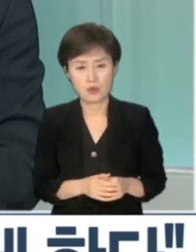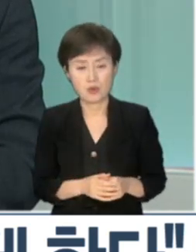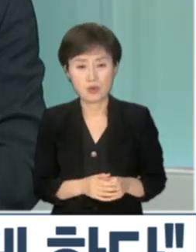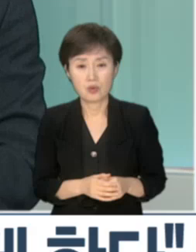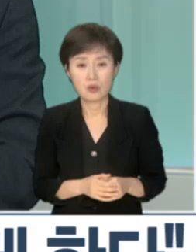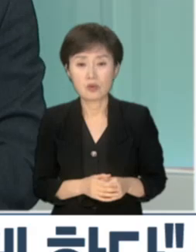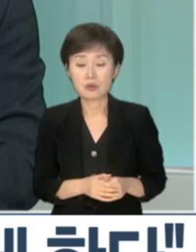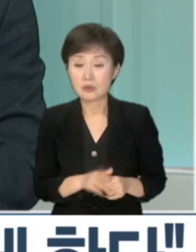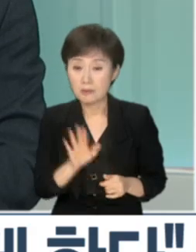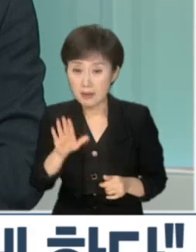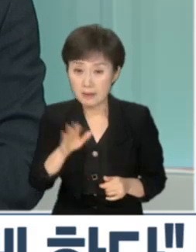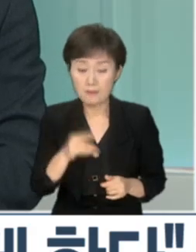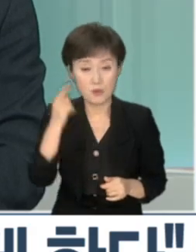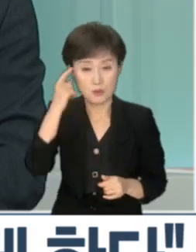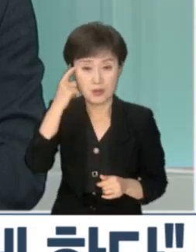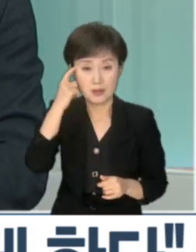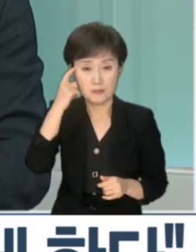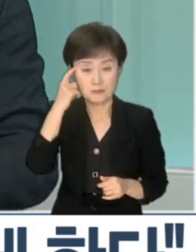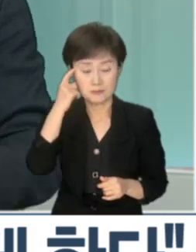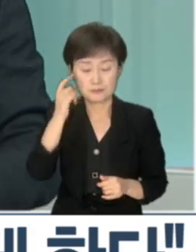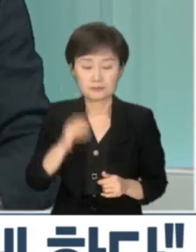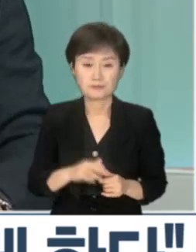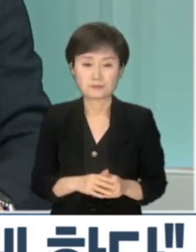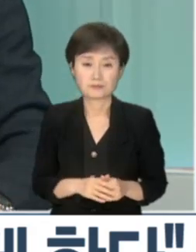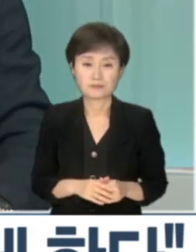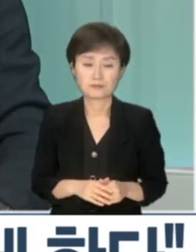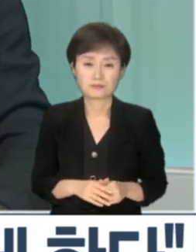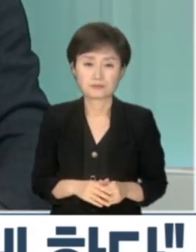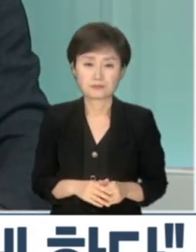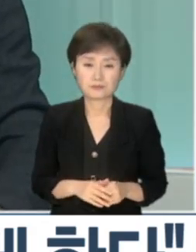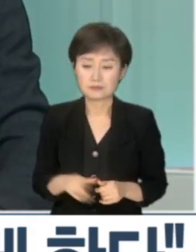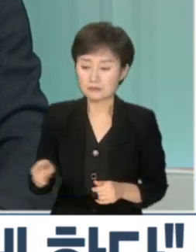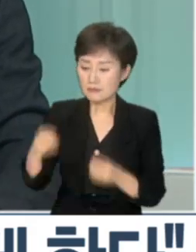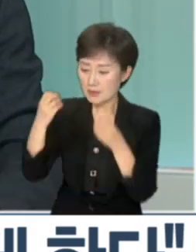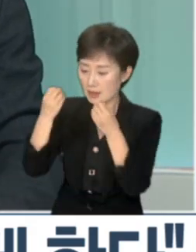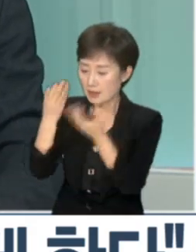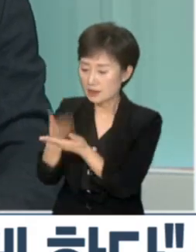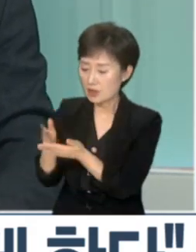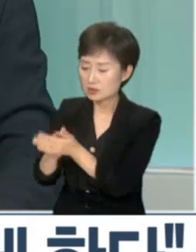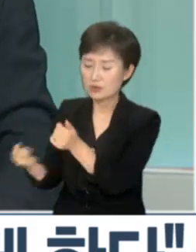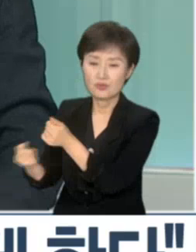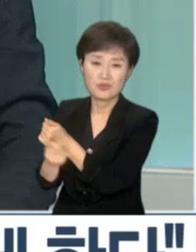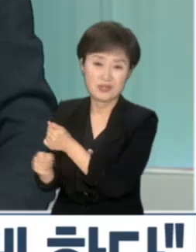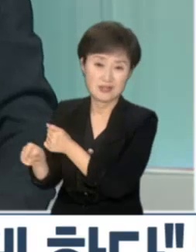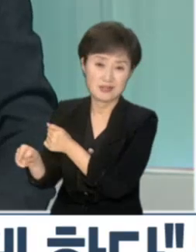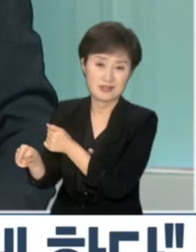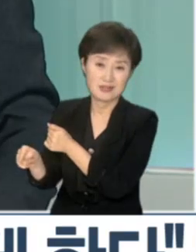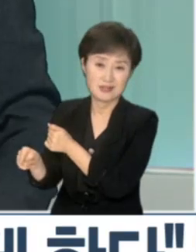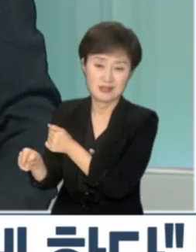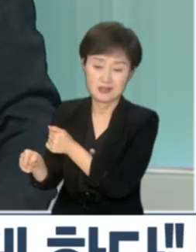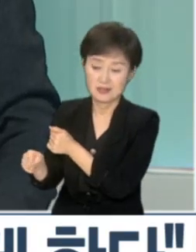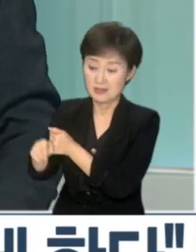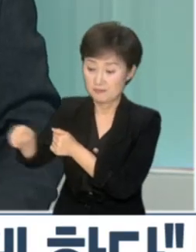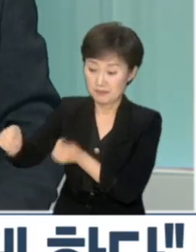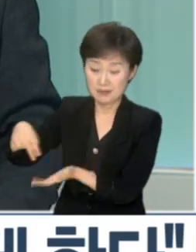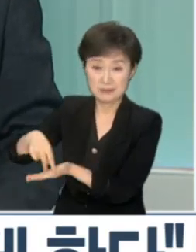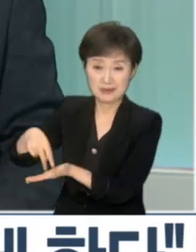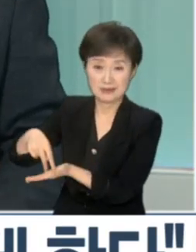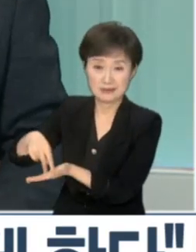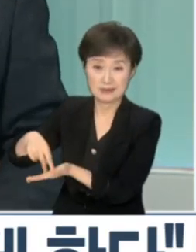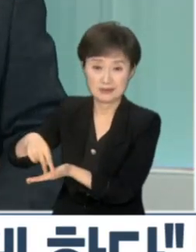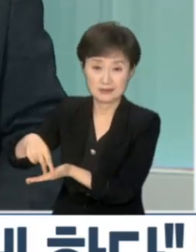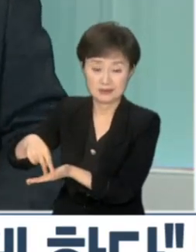어떻게 생각하고요? 왜냐하면은 뭐 물론 그렇다고 해서 우리 혁신이라든가 지금 그 국민의힘 입장에서는